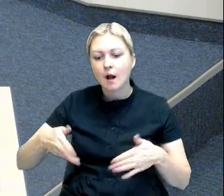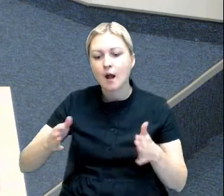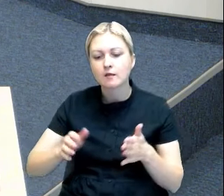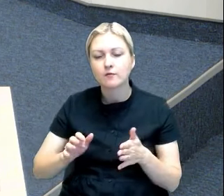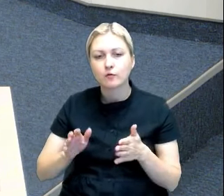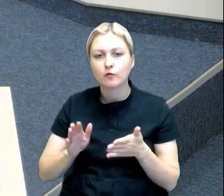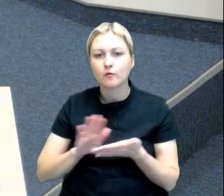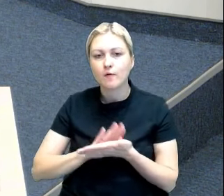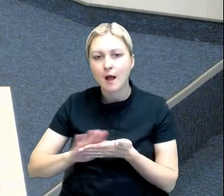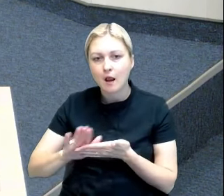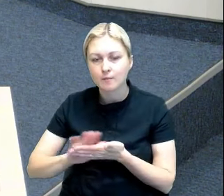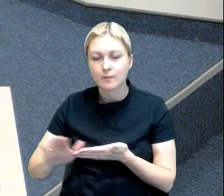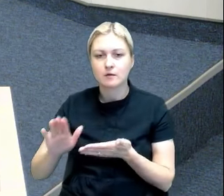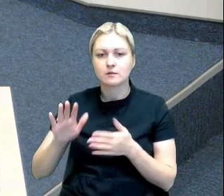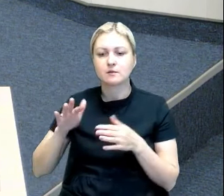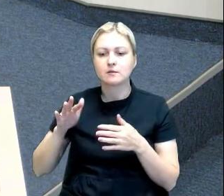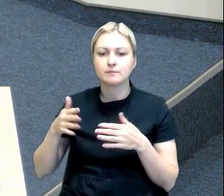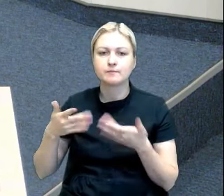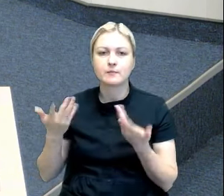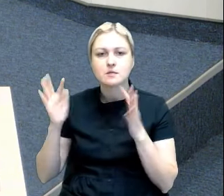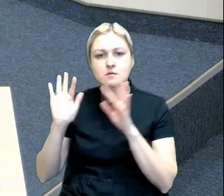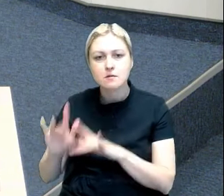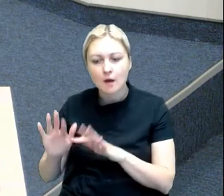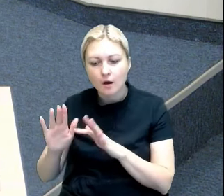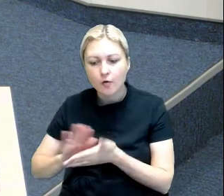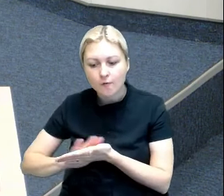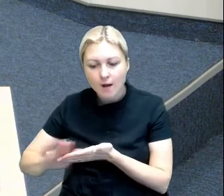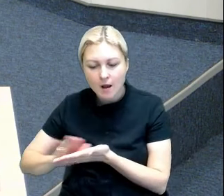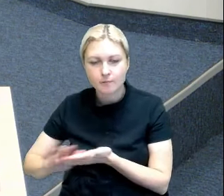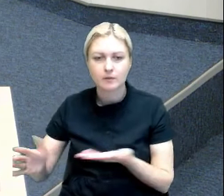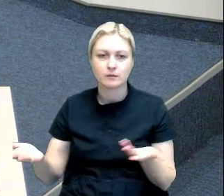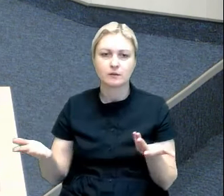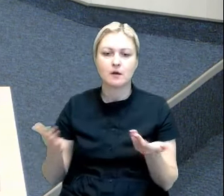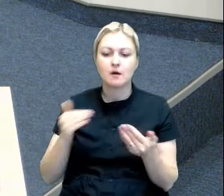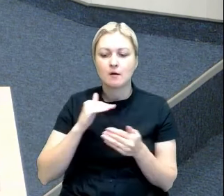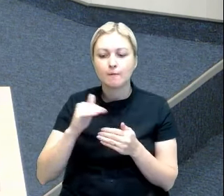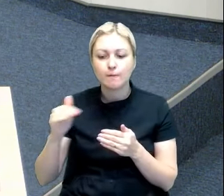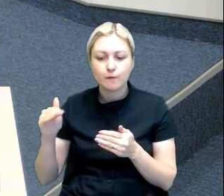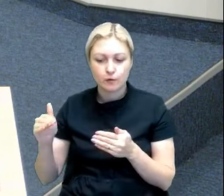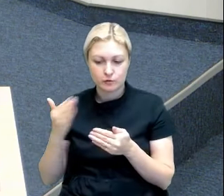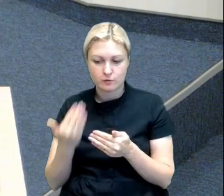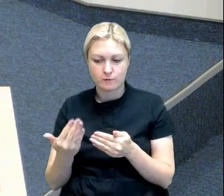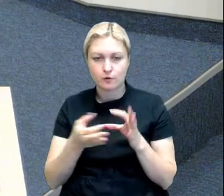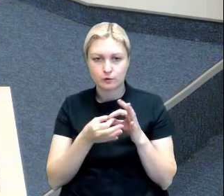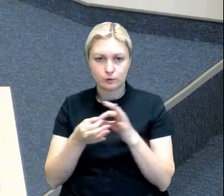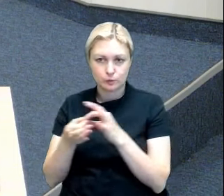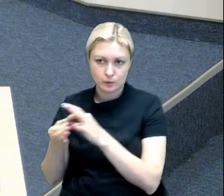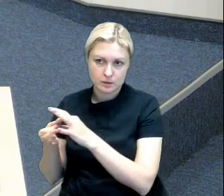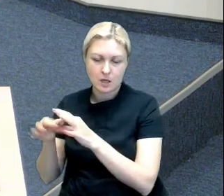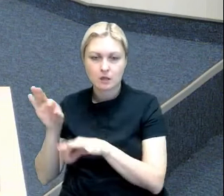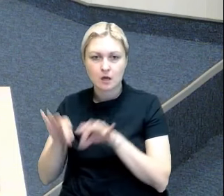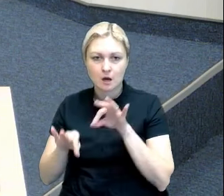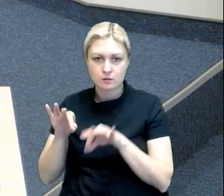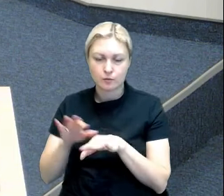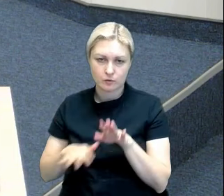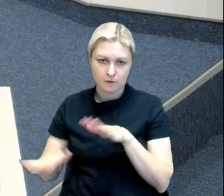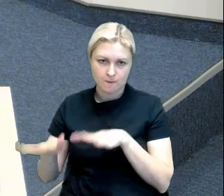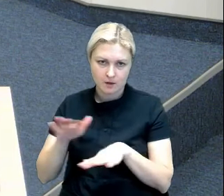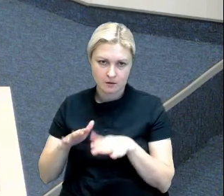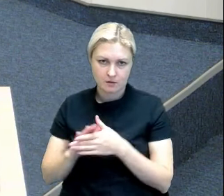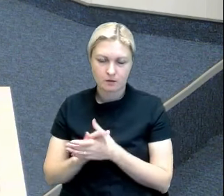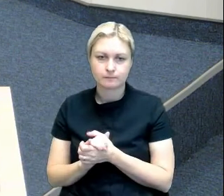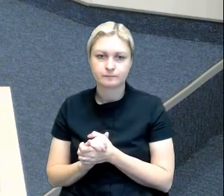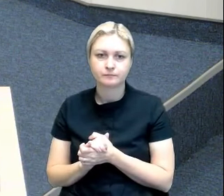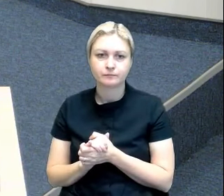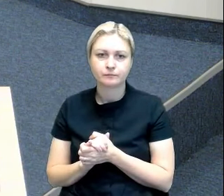valymas tai ir pasižiūrėjus visos funkcijos jos yra visos labai aiškiai susijusios su transporto veikla ir dabar man